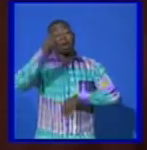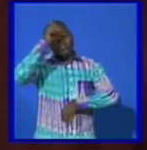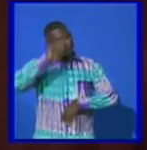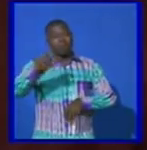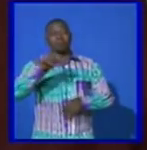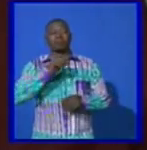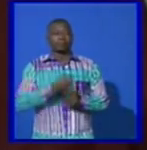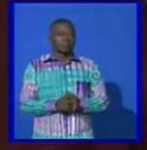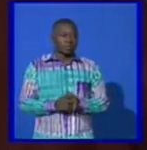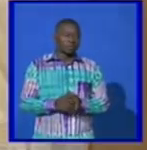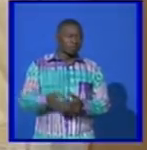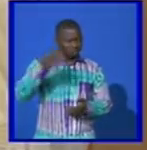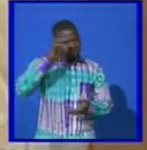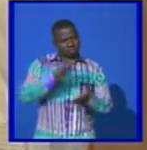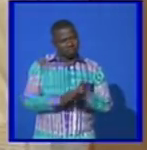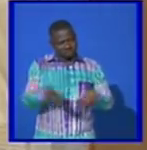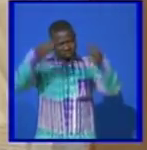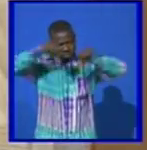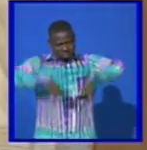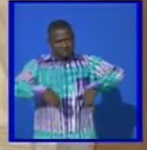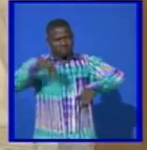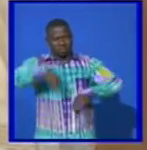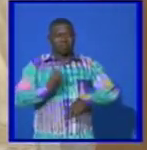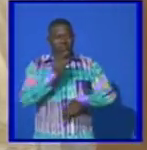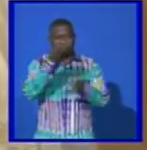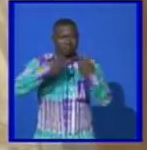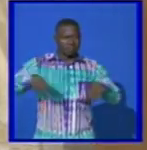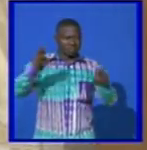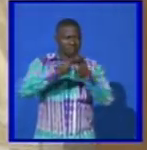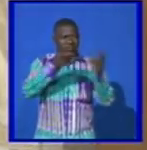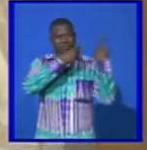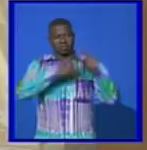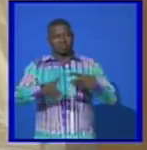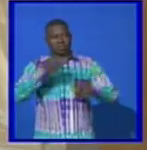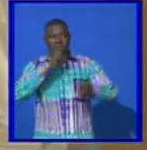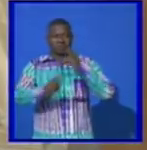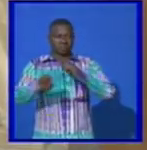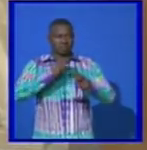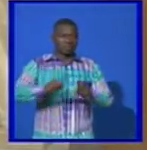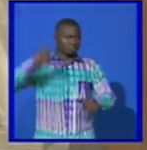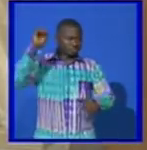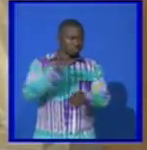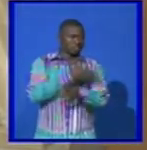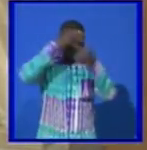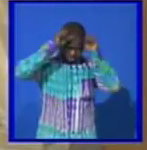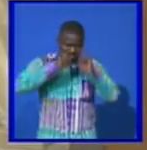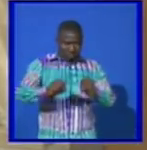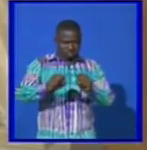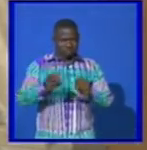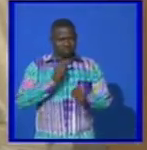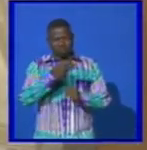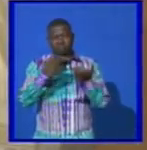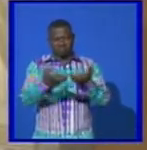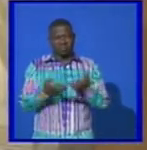vivons au niveau du civisme au Burkina Faso depuis l'insurrection populaire. Nous voudrons à travers ce forum-là retrouver cette intégrité